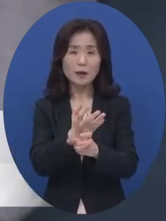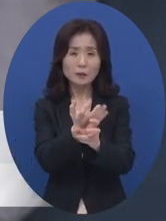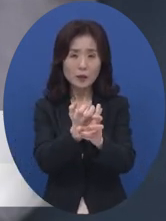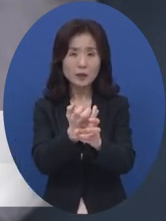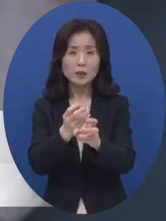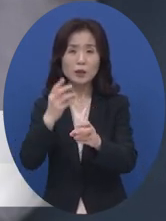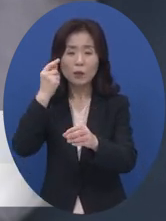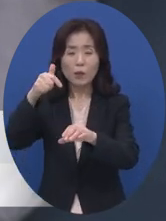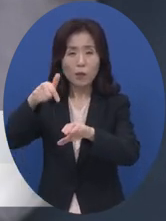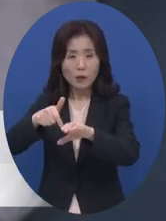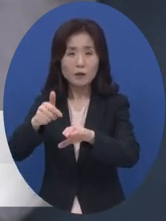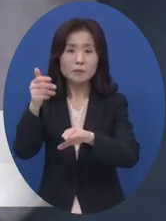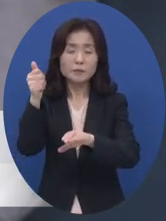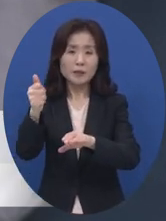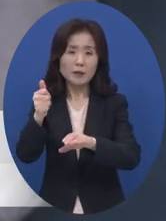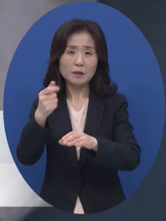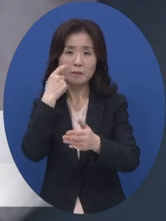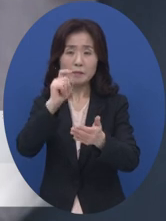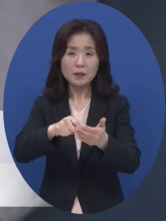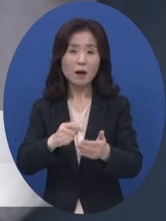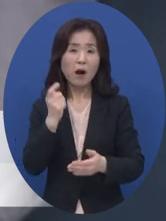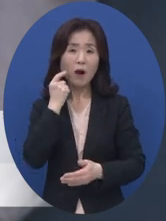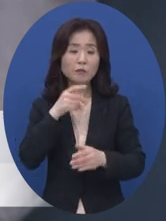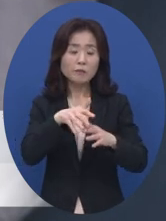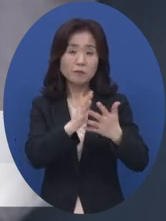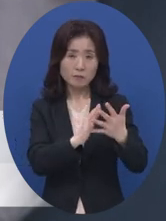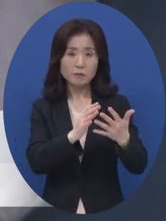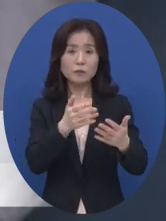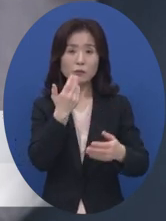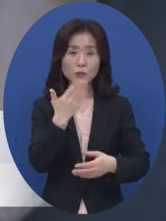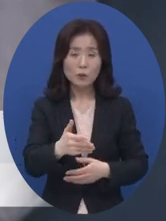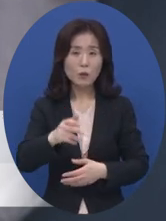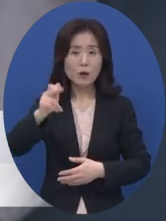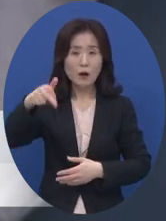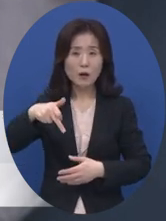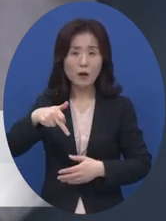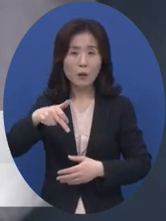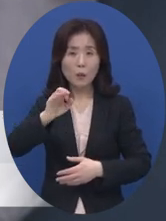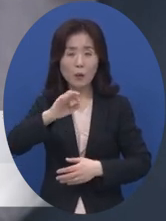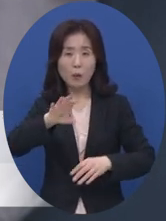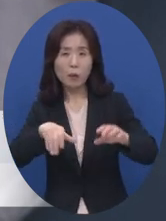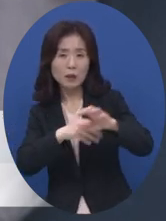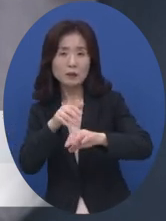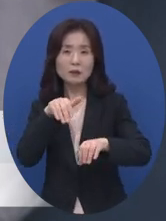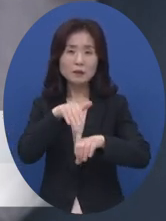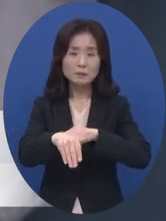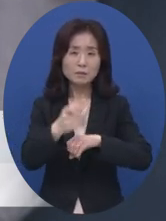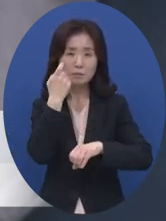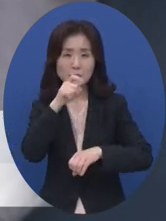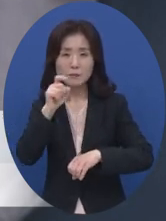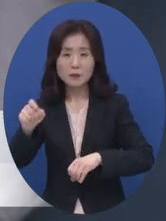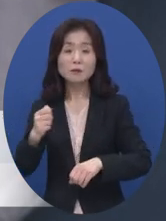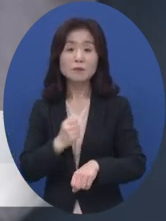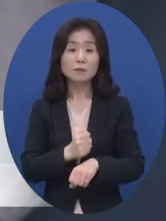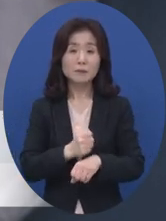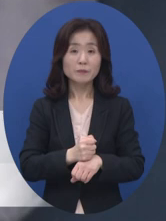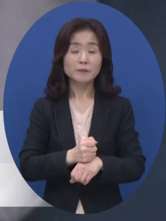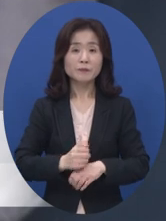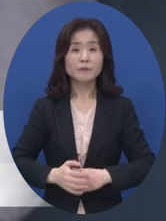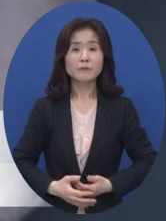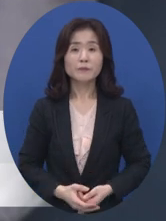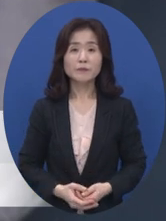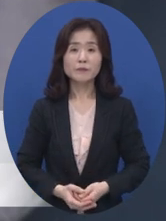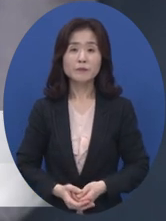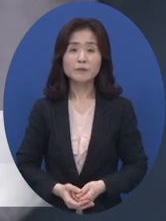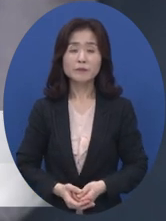적발해 씁니다 가짜 영수증을 끊거나 카드깡 을 하는 등 갖가지 수법이 드러났습니다 구형 술 기자가